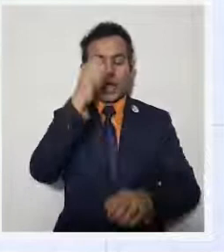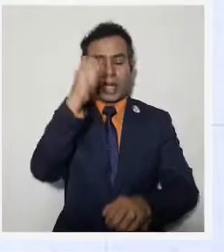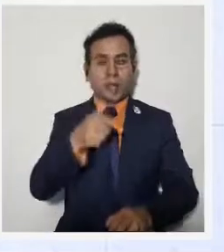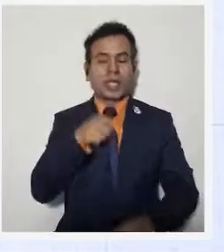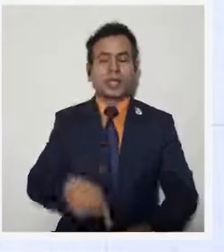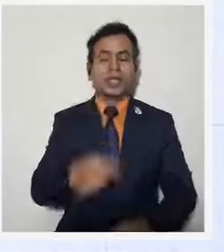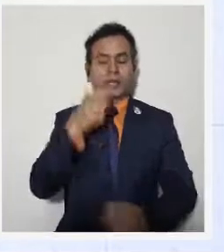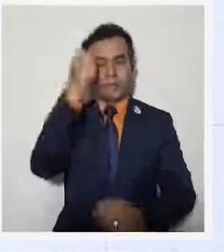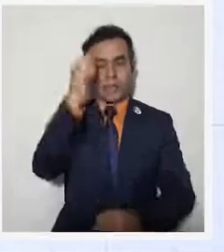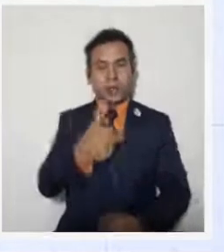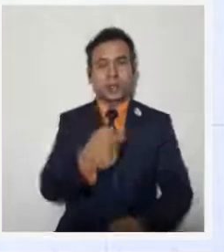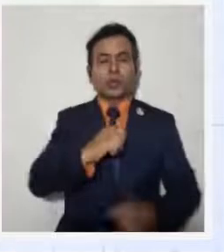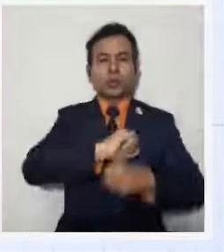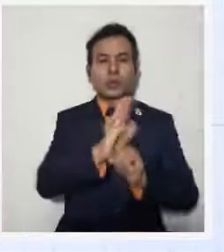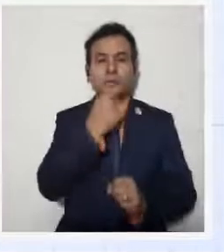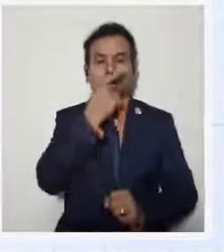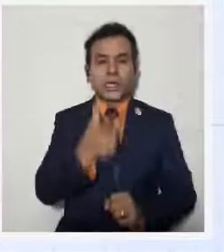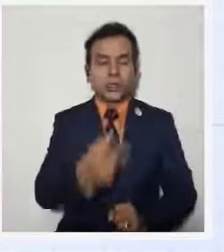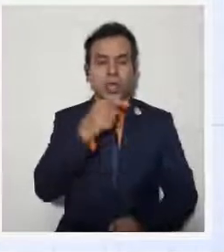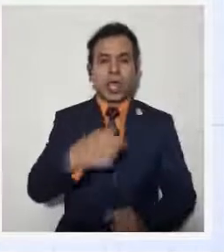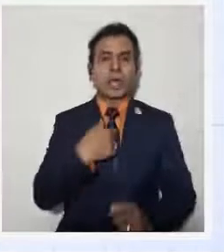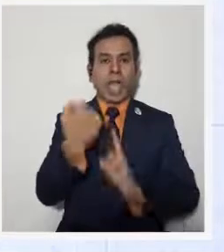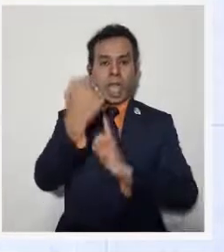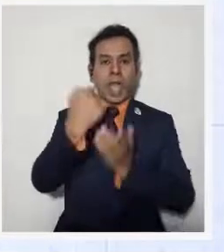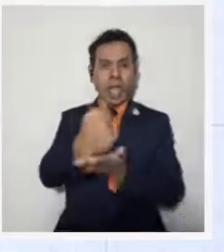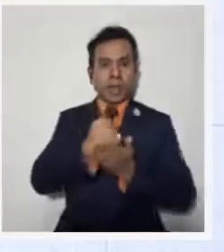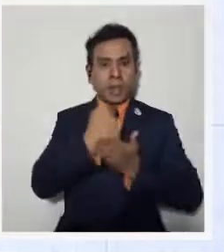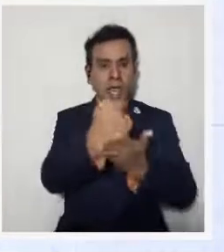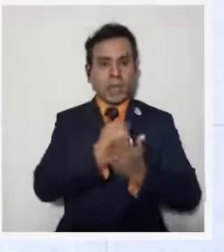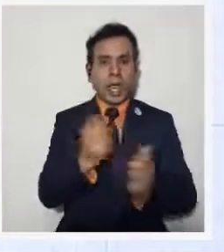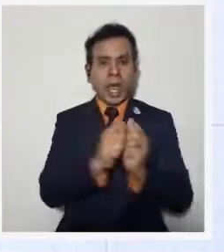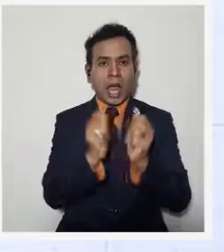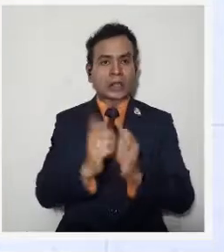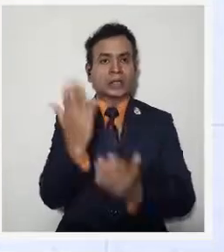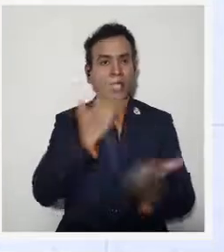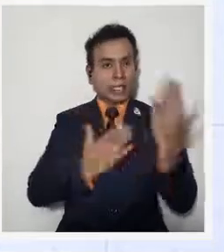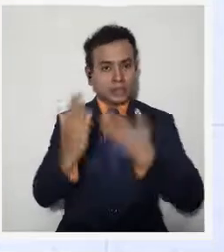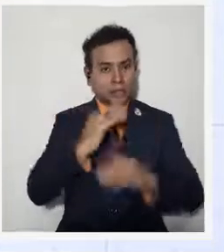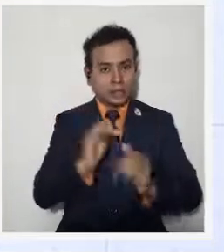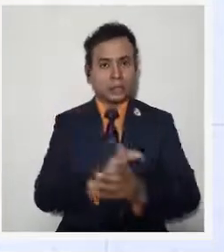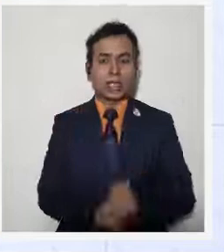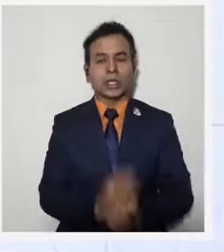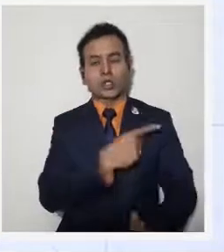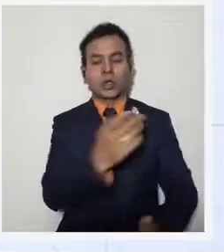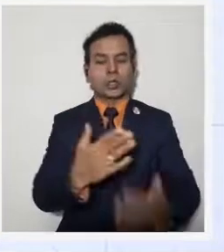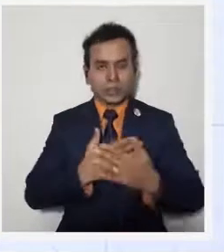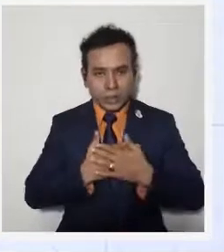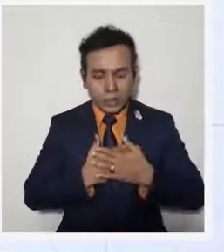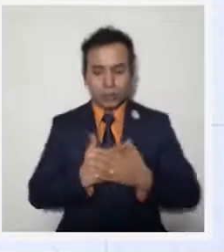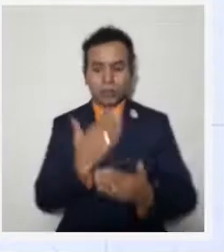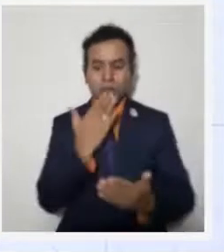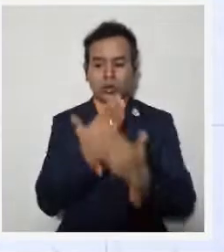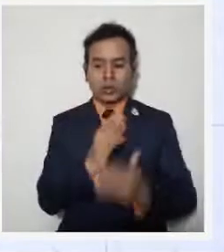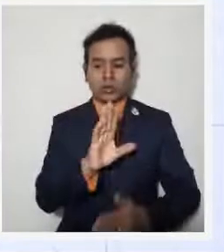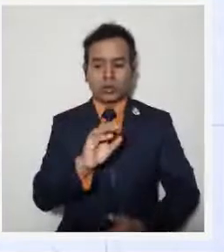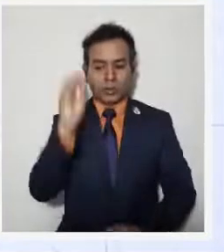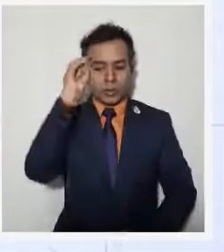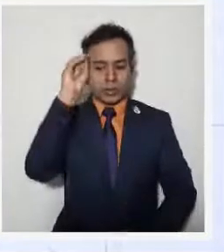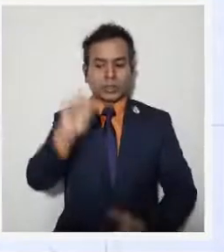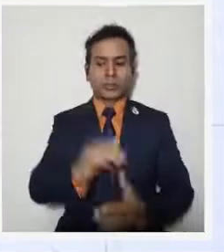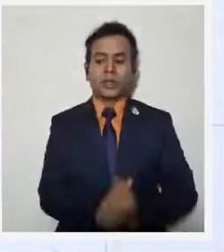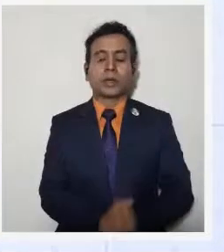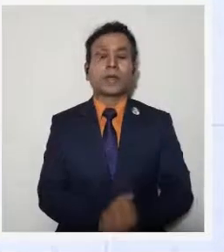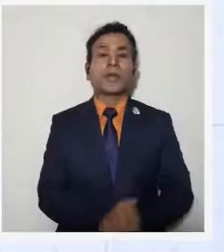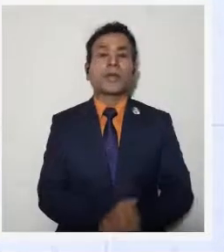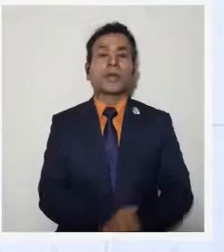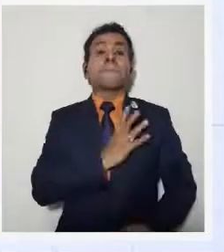মন্ত্রণালয়ের প্রতিষ্ঠান আমাদেরকে সাহায্য করে যাচ্ছে দীর্ঘদিন ধরে নানা দিক থেকে এই